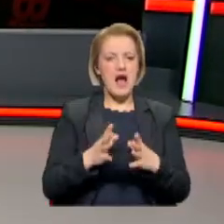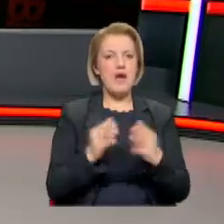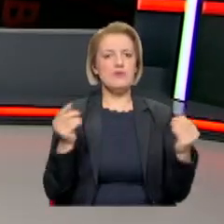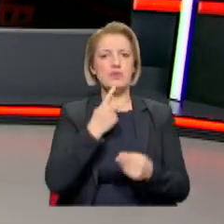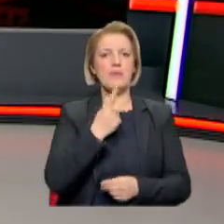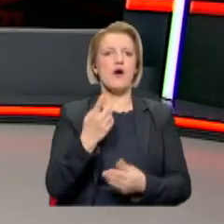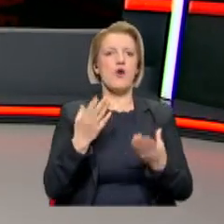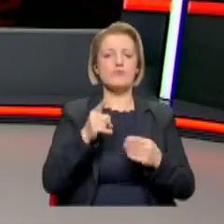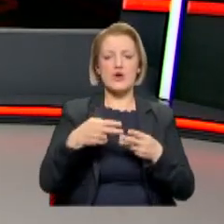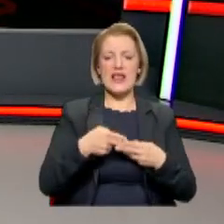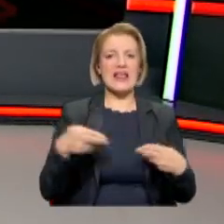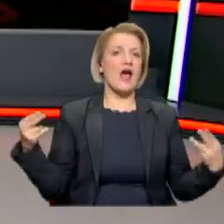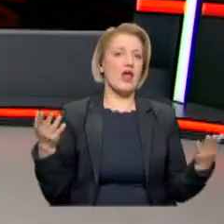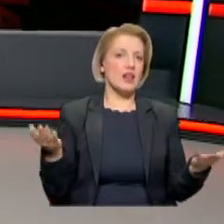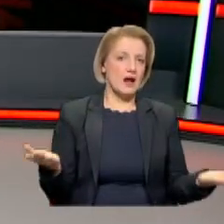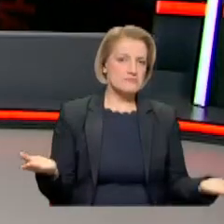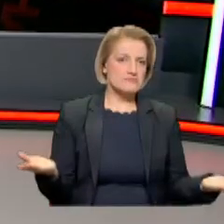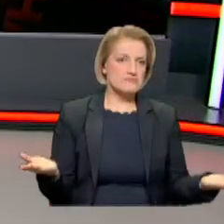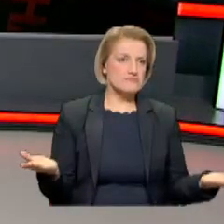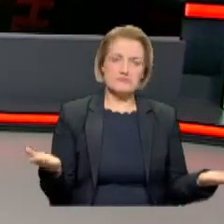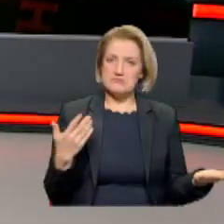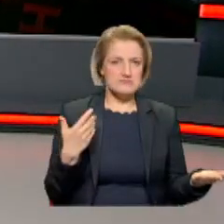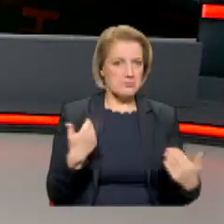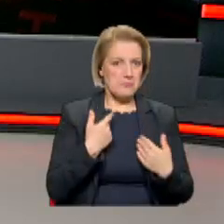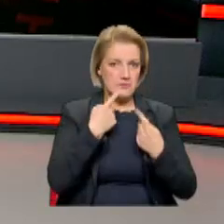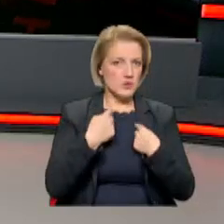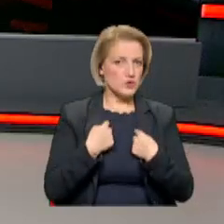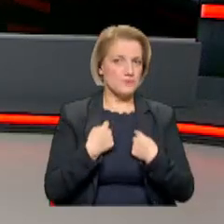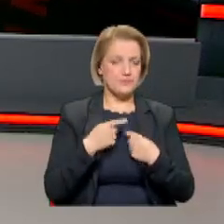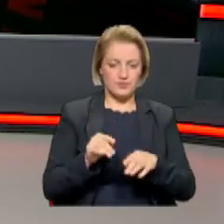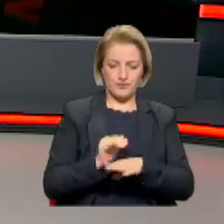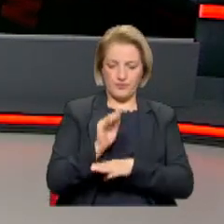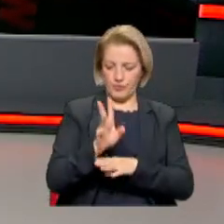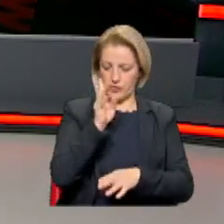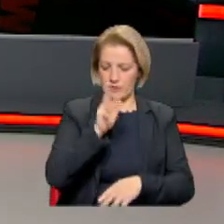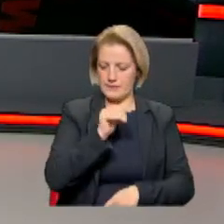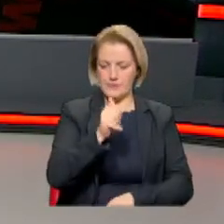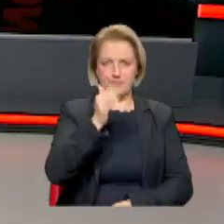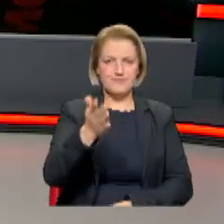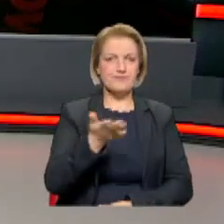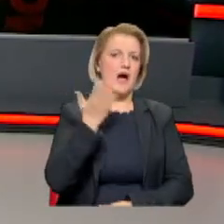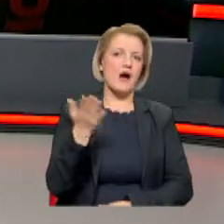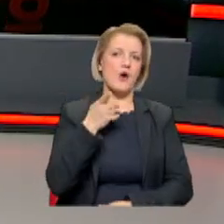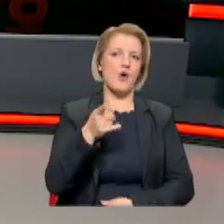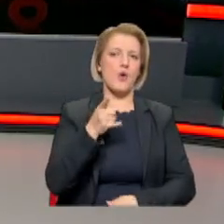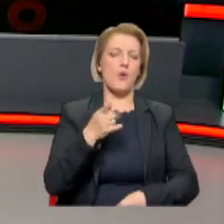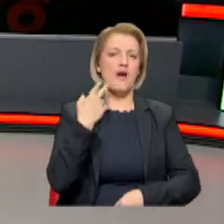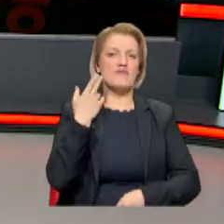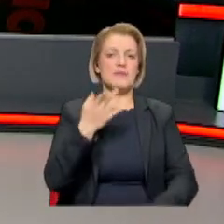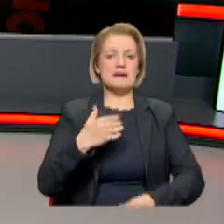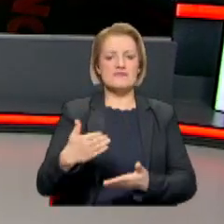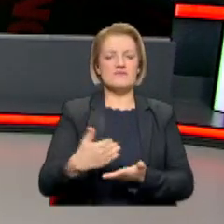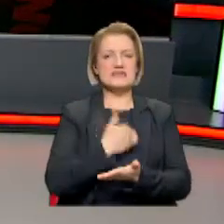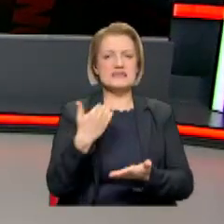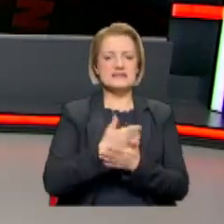olan bütün bu hikayeler bana şunu söylüyor şu yaşadığımız son günlerdeki Ta o Efendim kredi